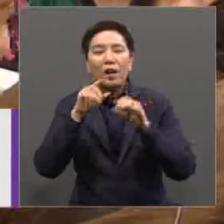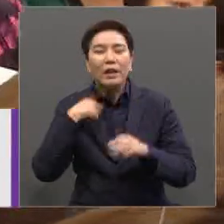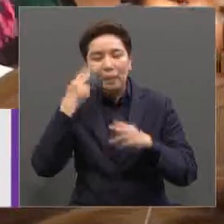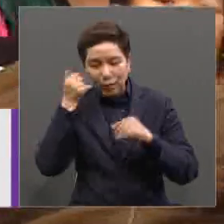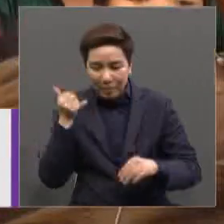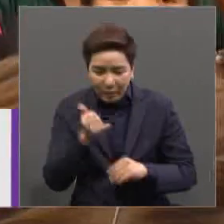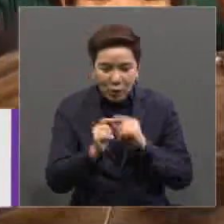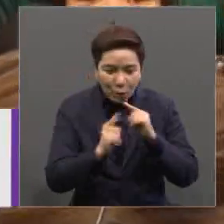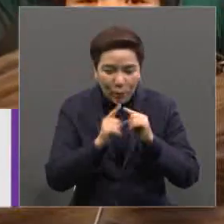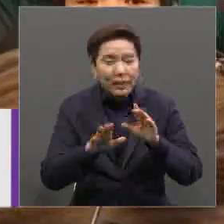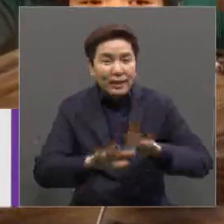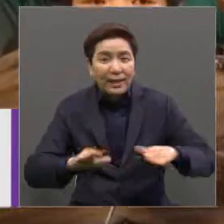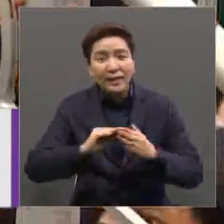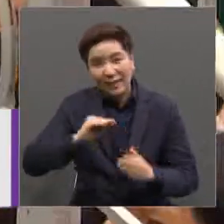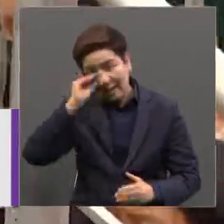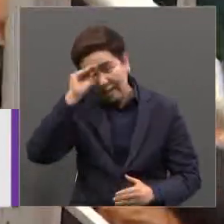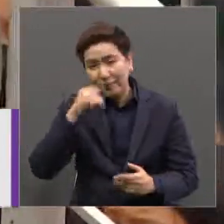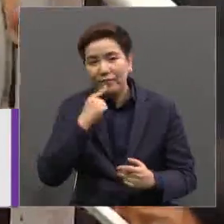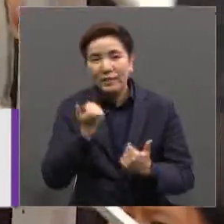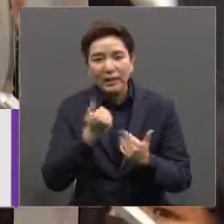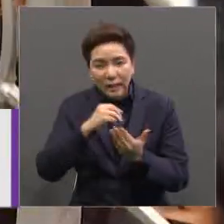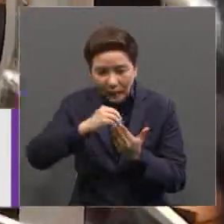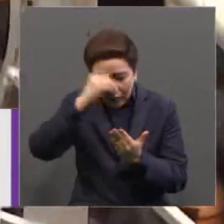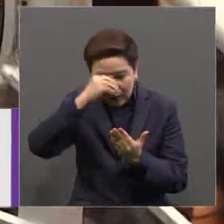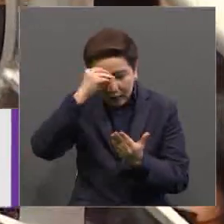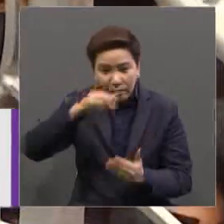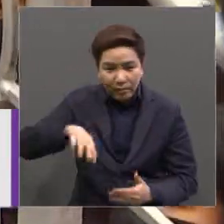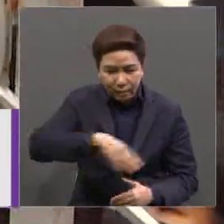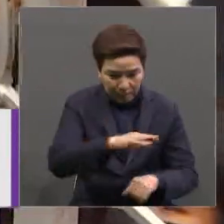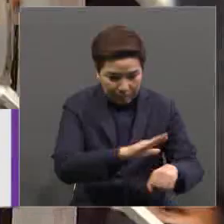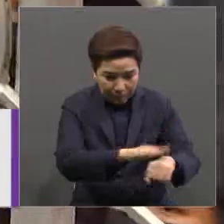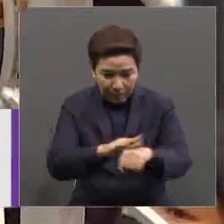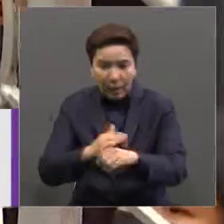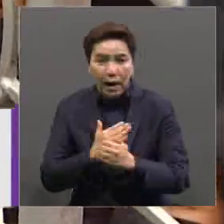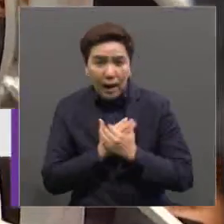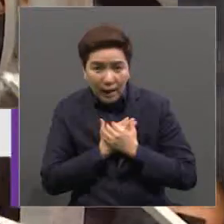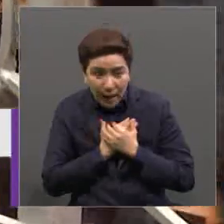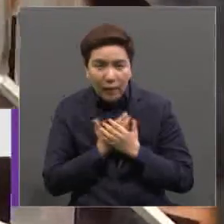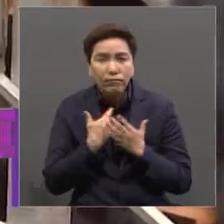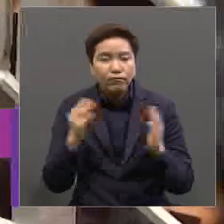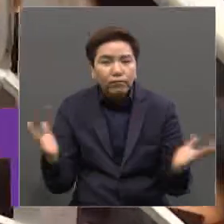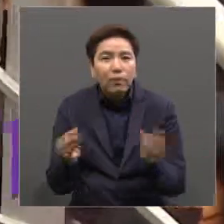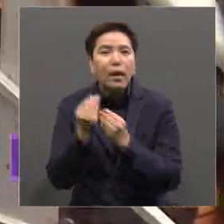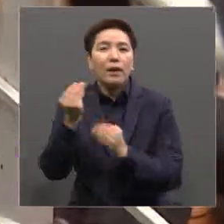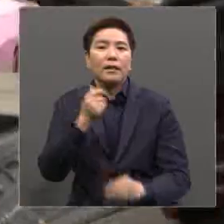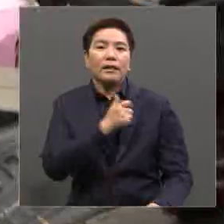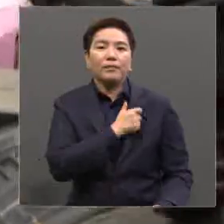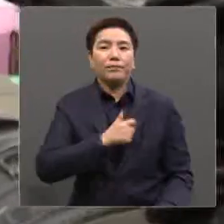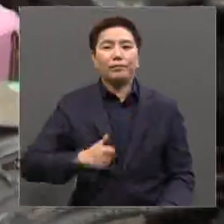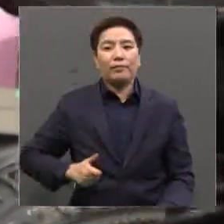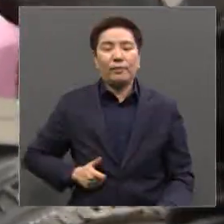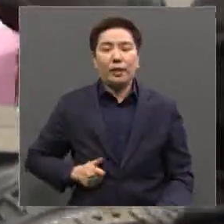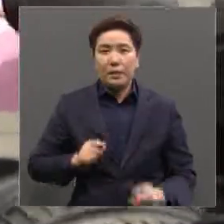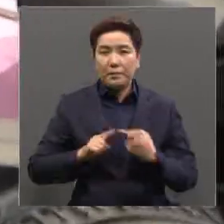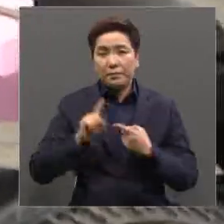ยแวะเข้าไปพูดคุยกับเด็กนักเรียนในเรื่องของการศึกษาเน้นย้ำเรื่องของความรักและเชิดชูสถาบันหลักของชาติ